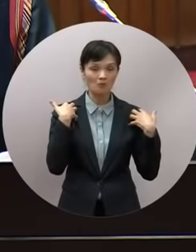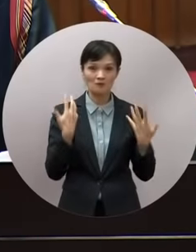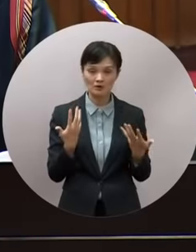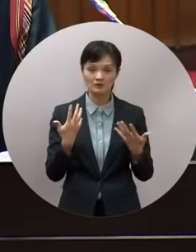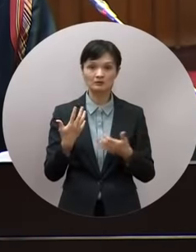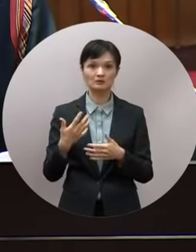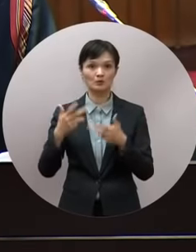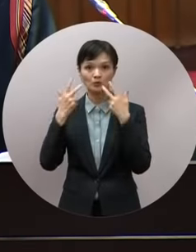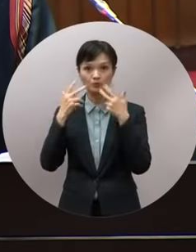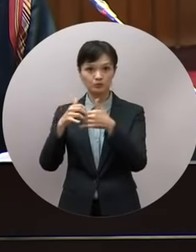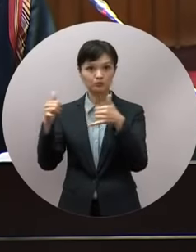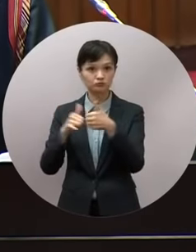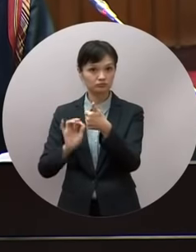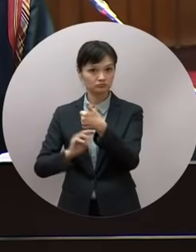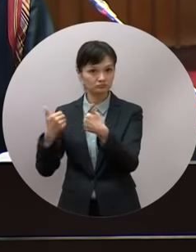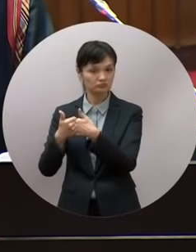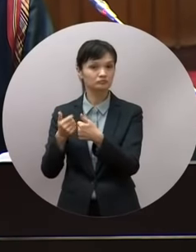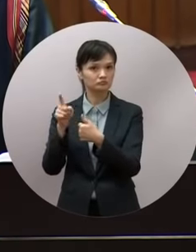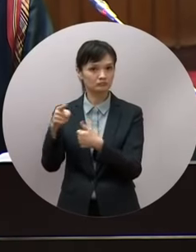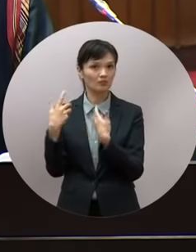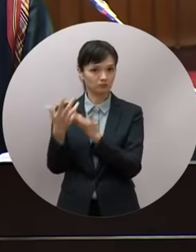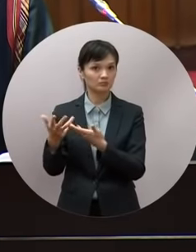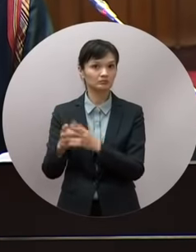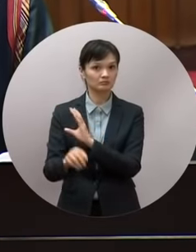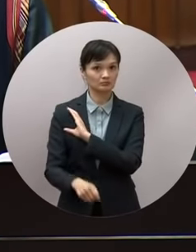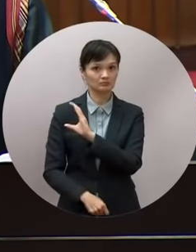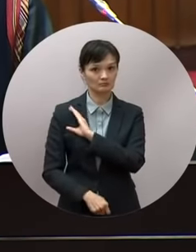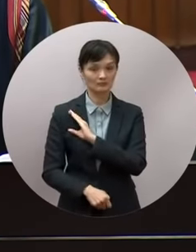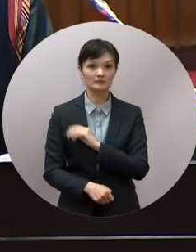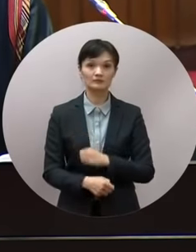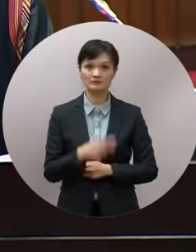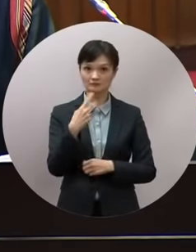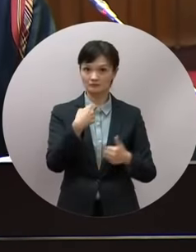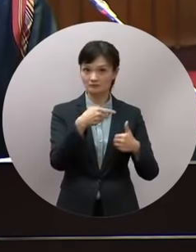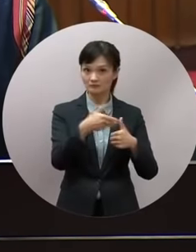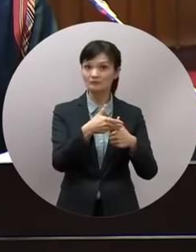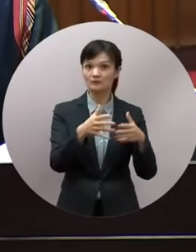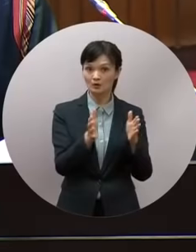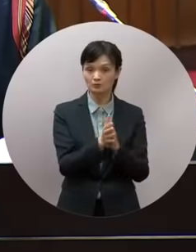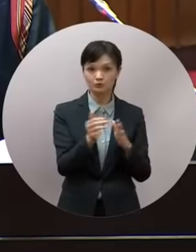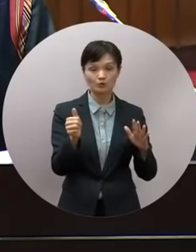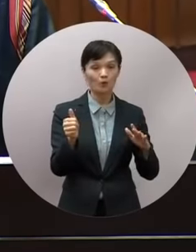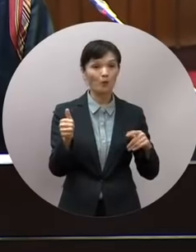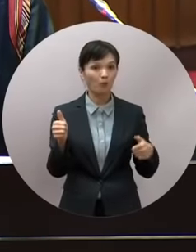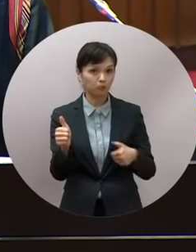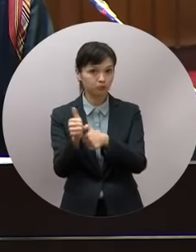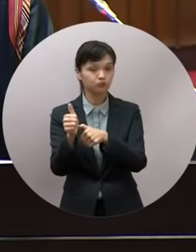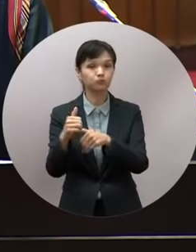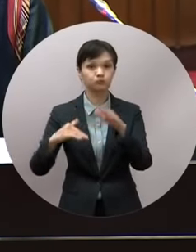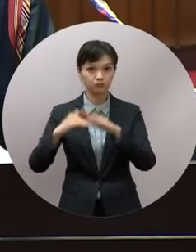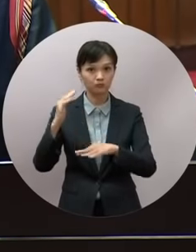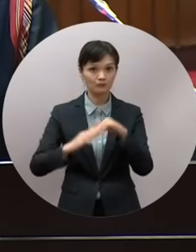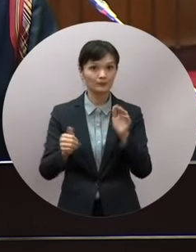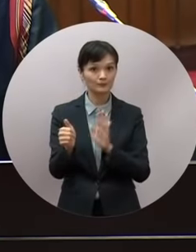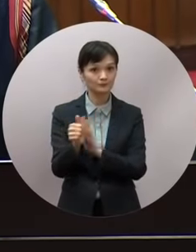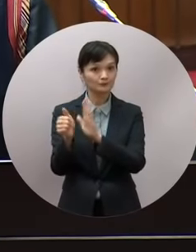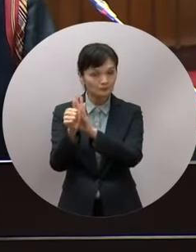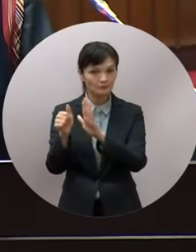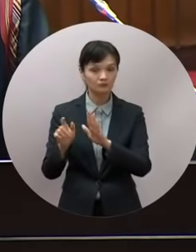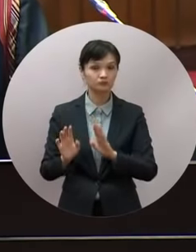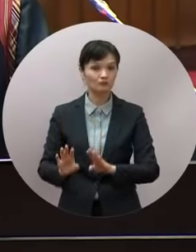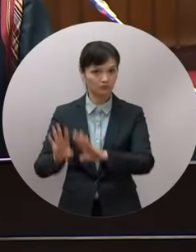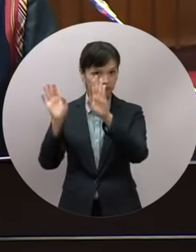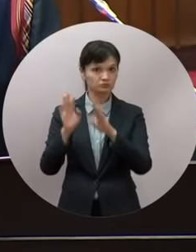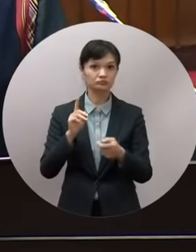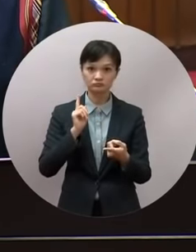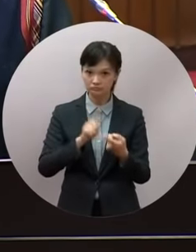同教育部协助原民会发展原住民族教育，这样才会符合原住民的主体